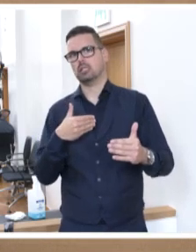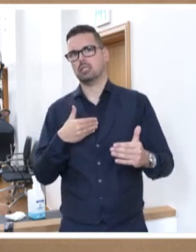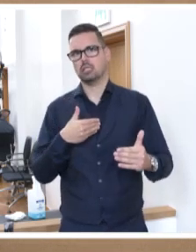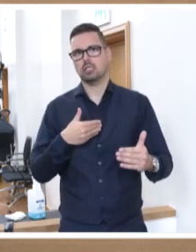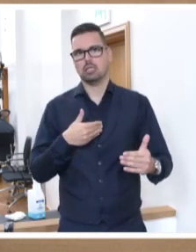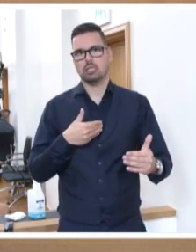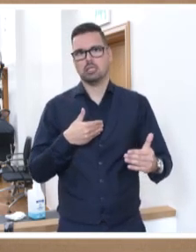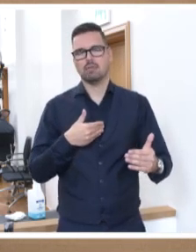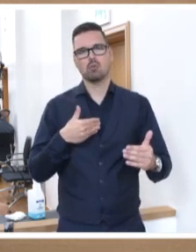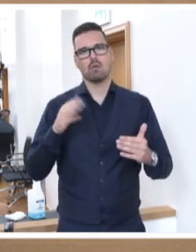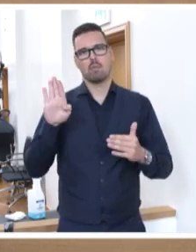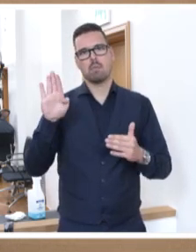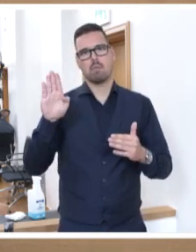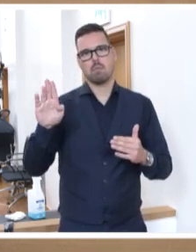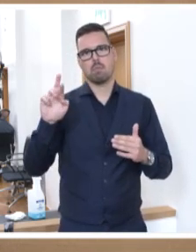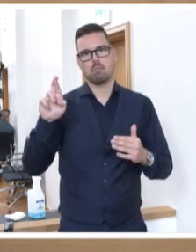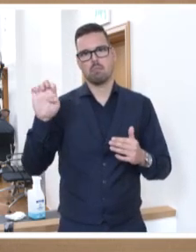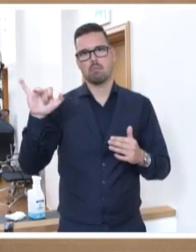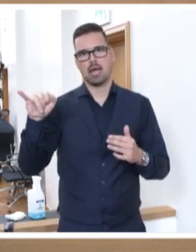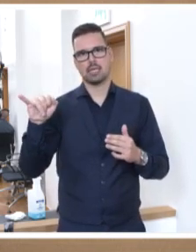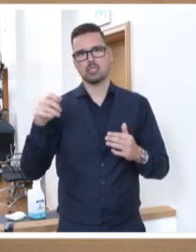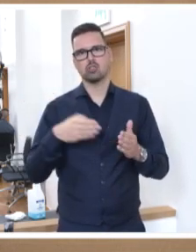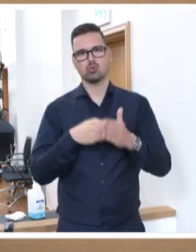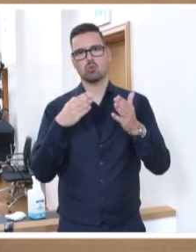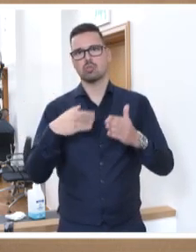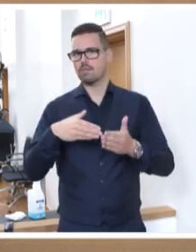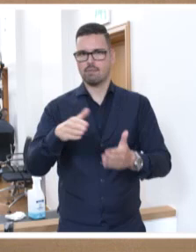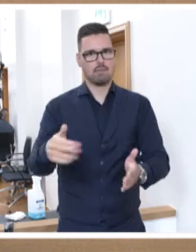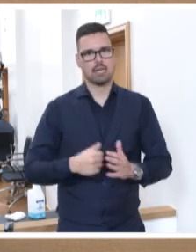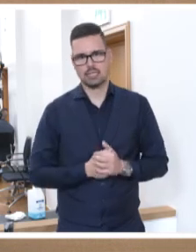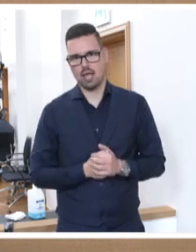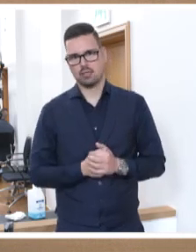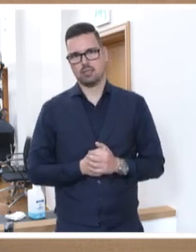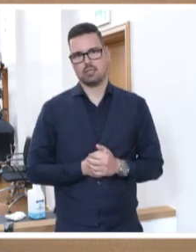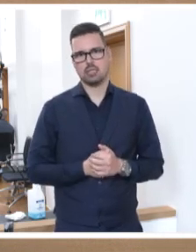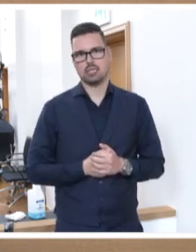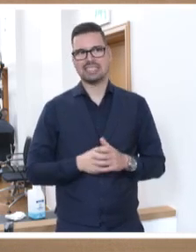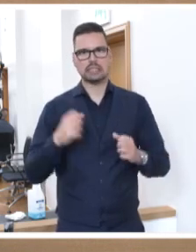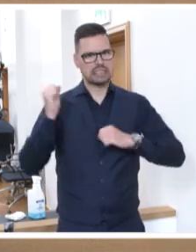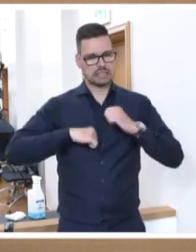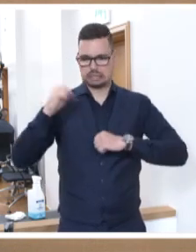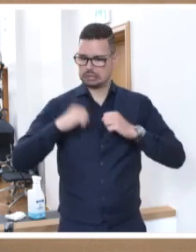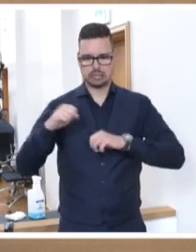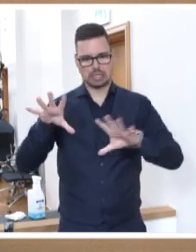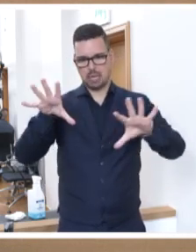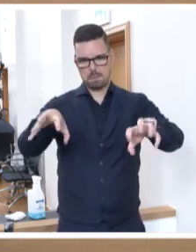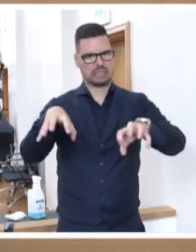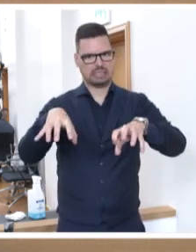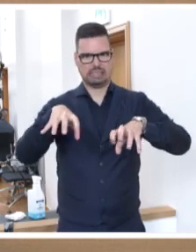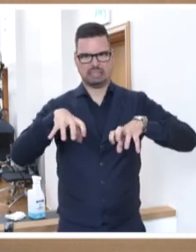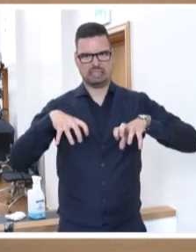Brei stößt, mach weiter. Er holt sich mit Gewalt, was er kriegt und so viel er